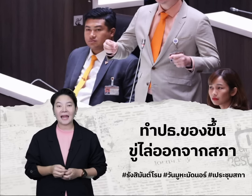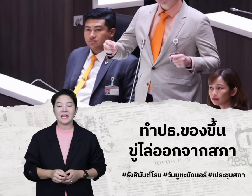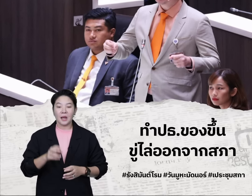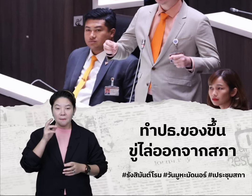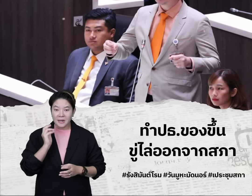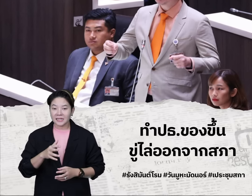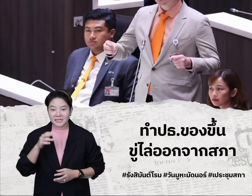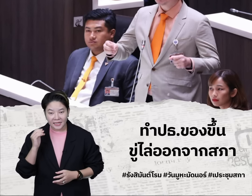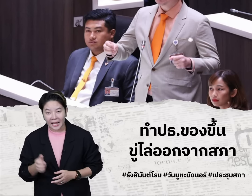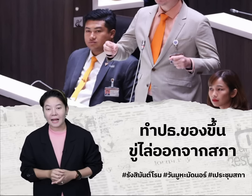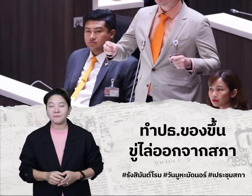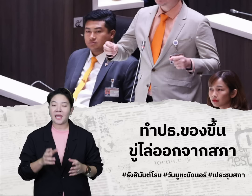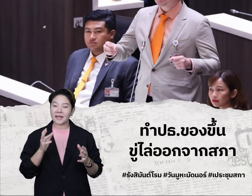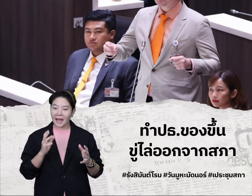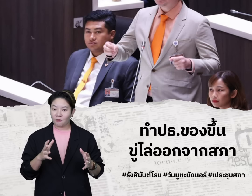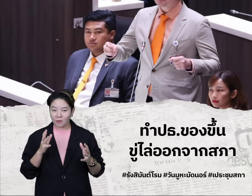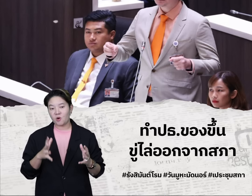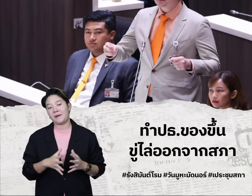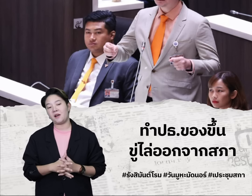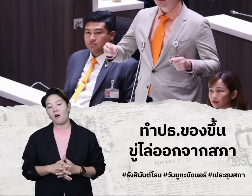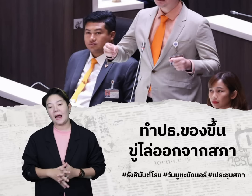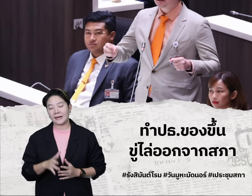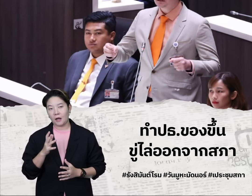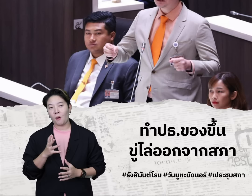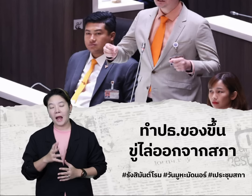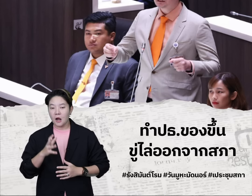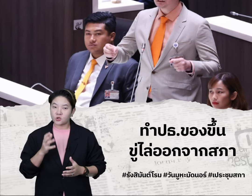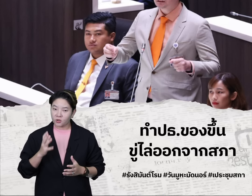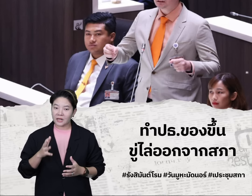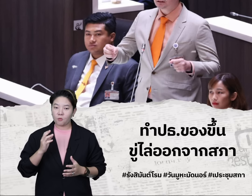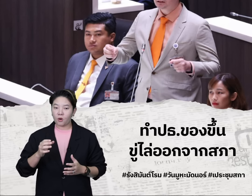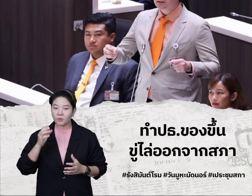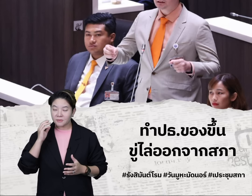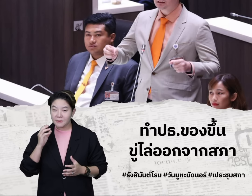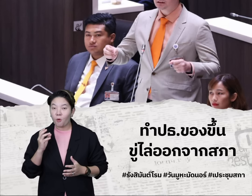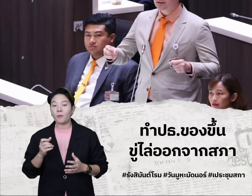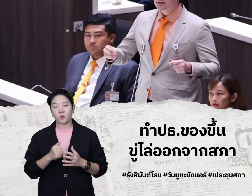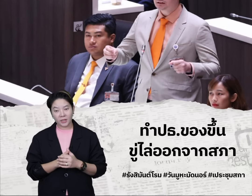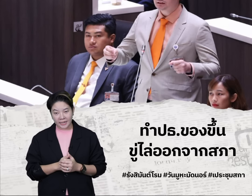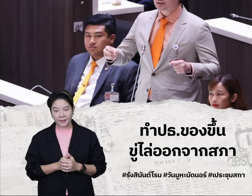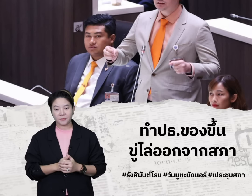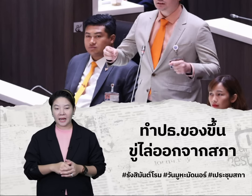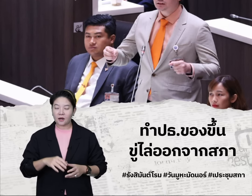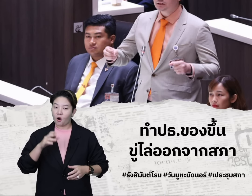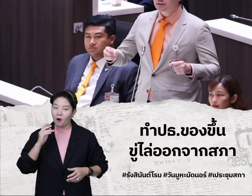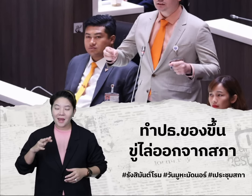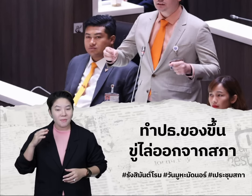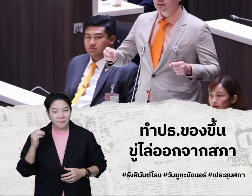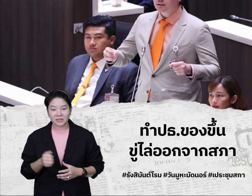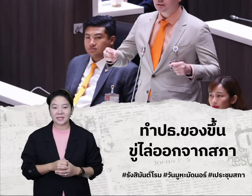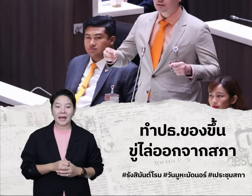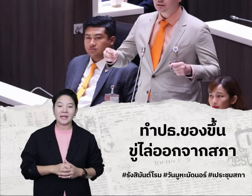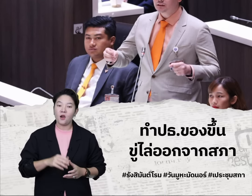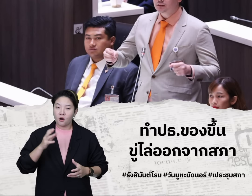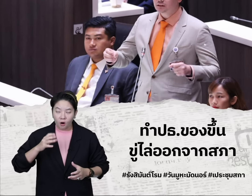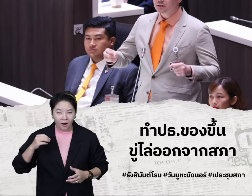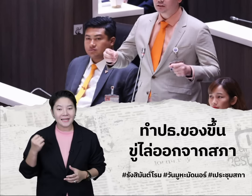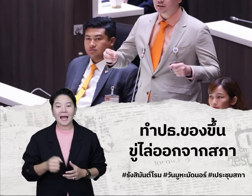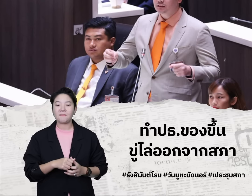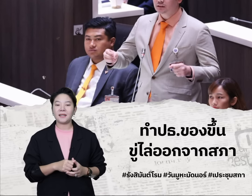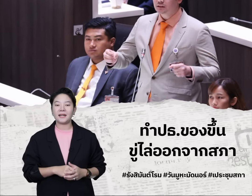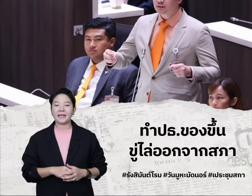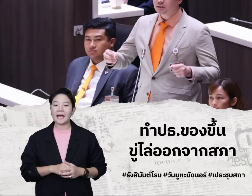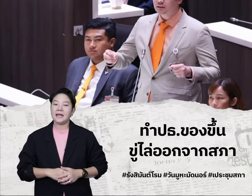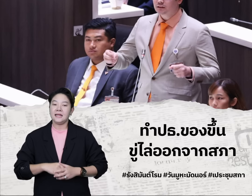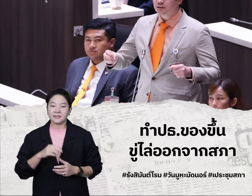ให้เปิดสไลด์เพื่อที่จะได้ถามแต่นายวันมูฮัมหมัดนอค่ะกล่าวว่าตนกังวลว่าจะมีผู้ประท้วงอีกนะขอให้ไม่เปิดสไลด์ขอ